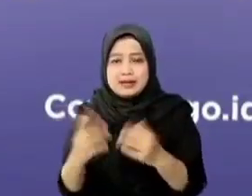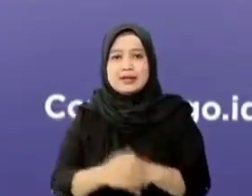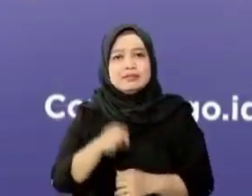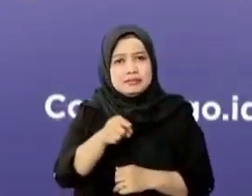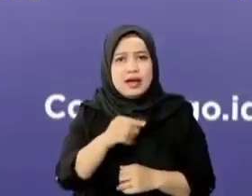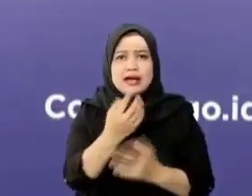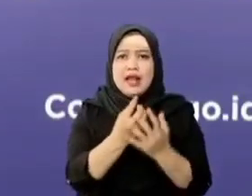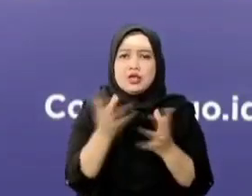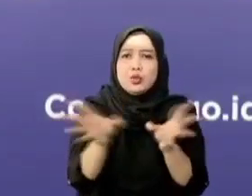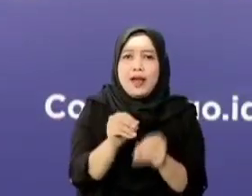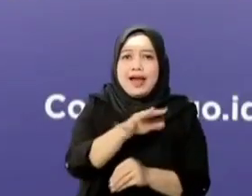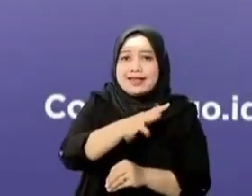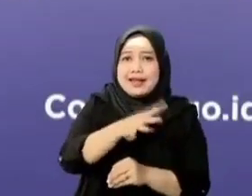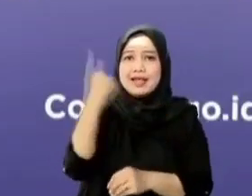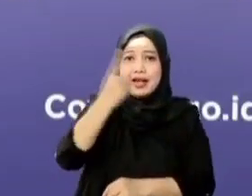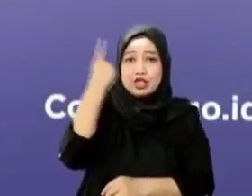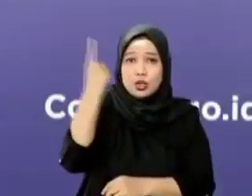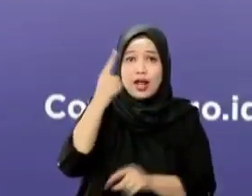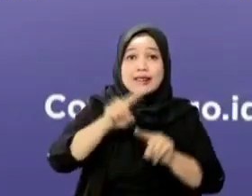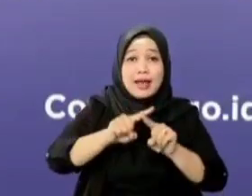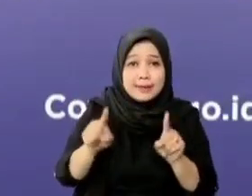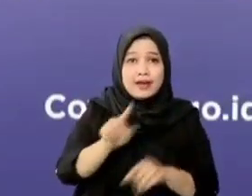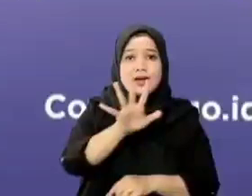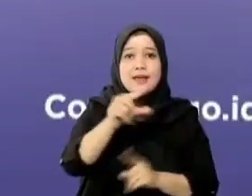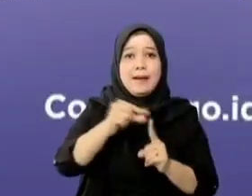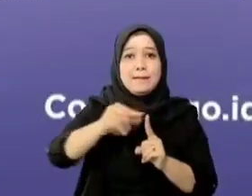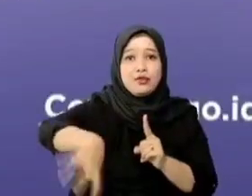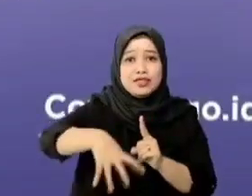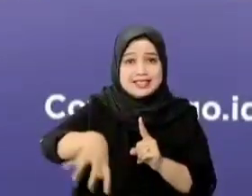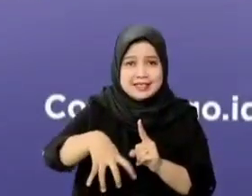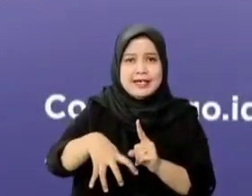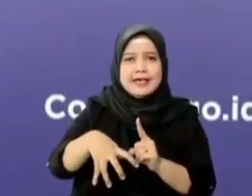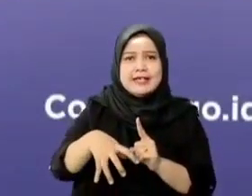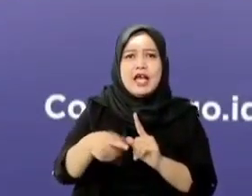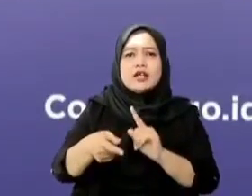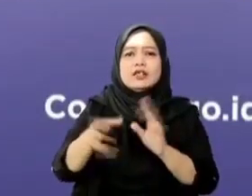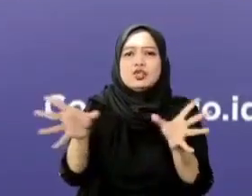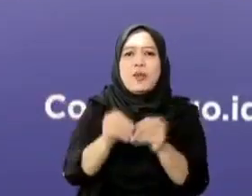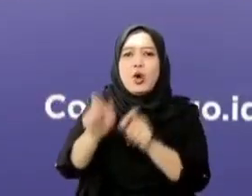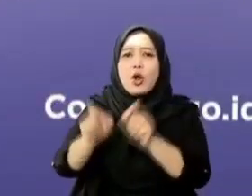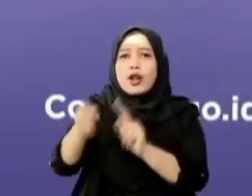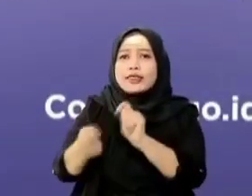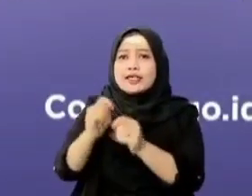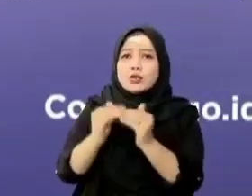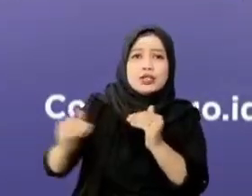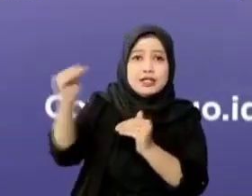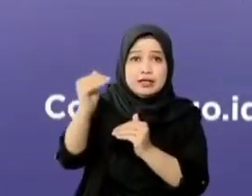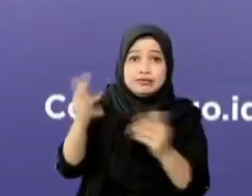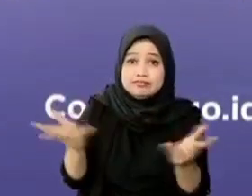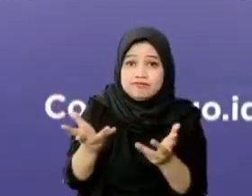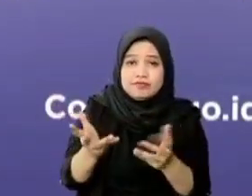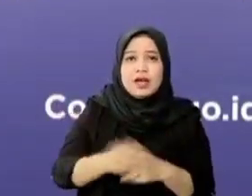rata-rata nasional, namun ada 5 provinsi yang angka testingnya cukup tinggi. Di antaranya